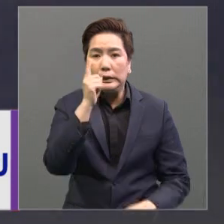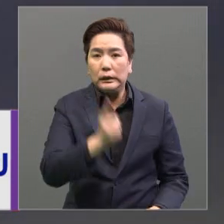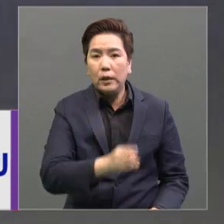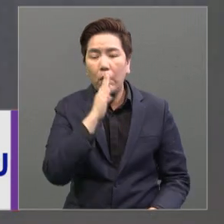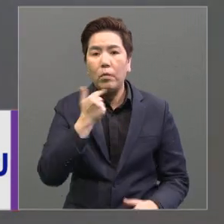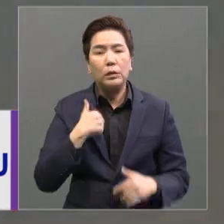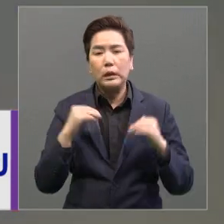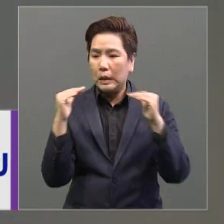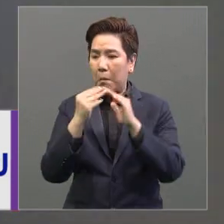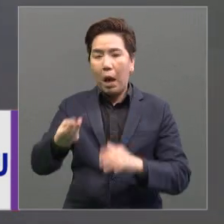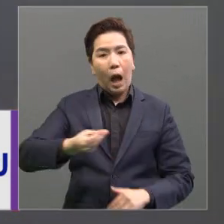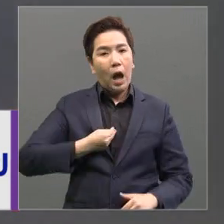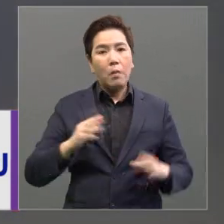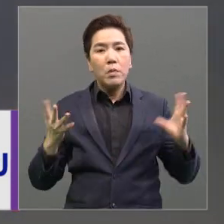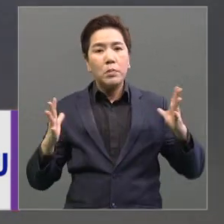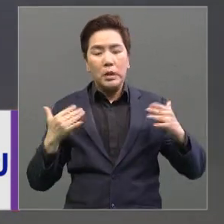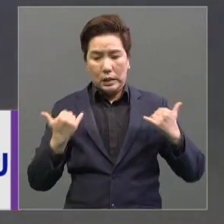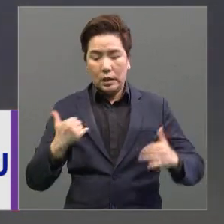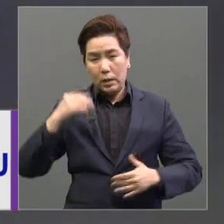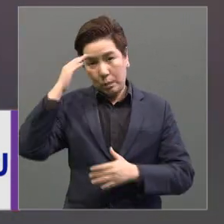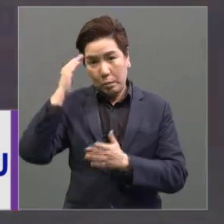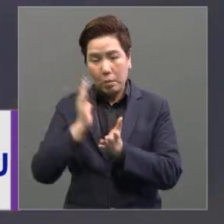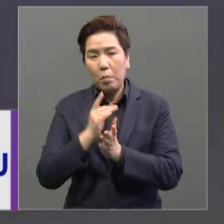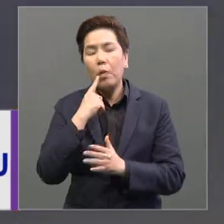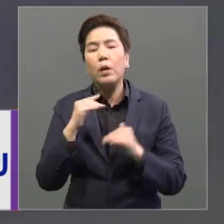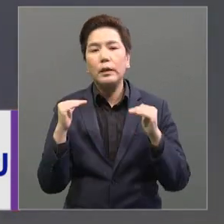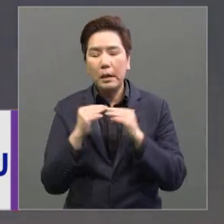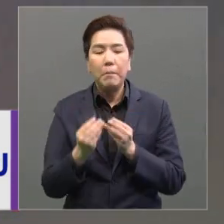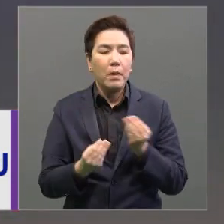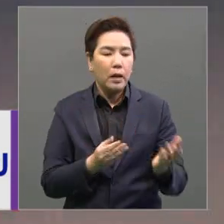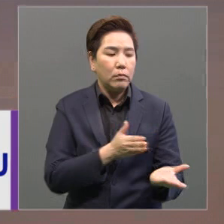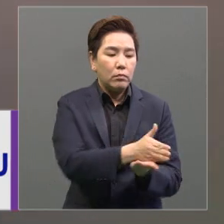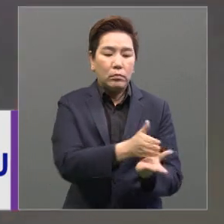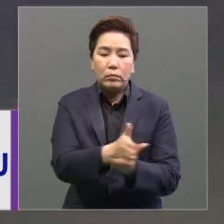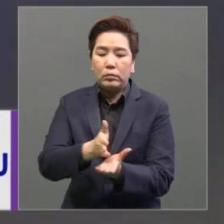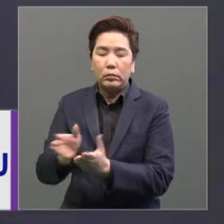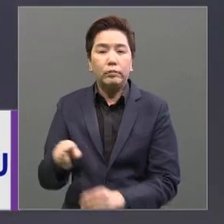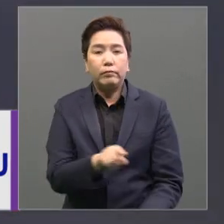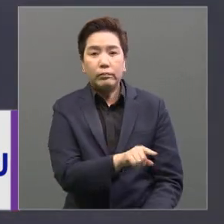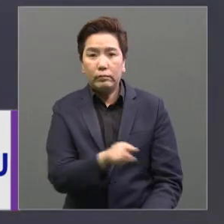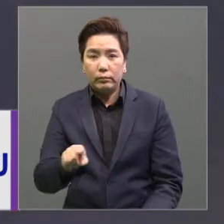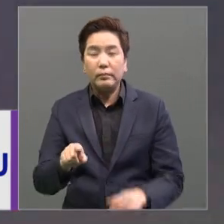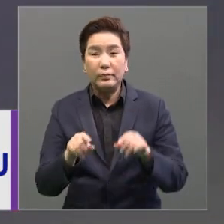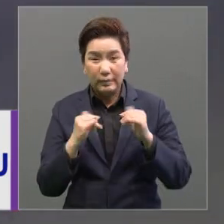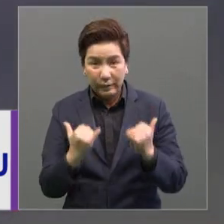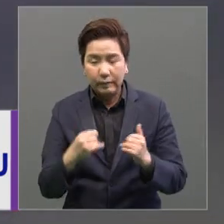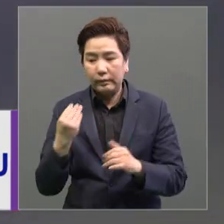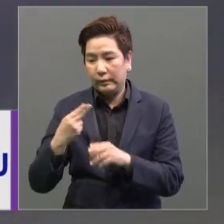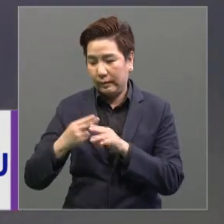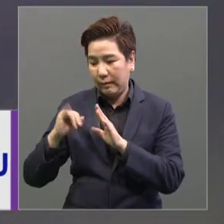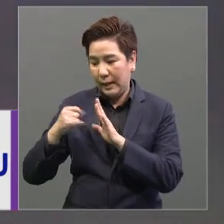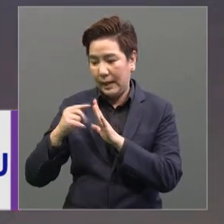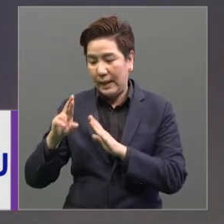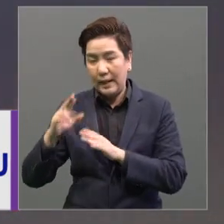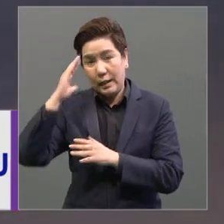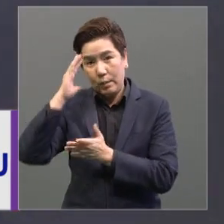เรื่องที่ว่าไม่ได้รับความเป็นธรรมเนี่ยนะพบ.ตร.บอกว่าก็ต้องให้ความเป็นธรรมกับทุกฝ่ายละอย่างไรก็ตามในส่วนนี้ก็ให้เจรตำรวจแห่งชาติ